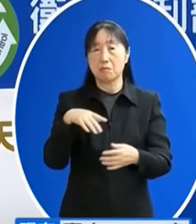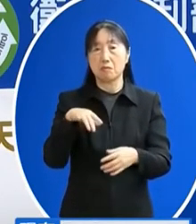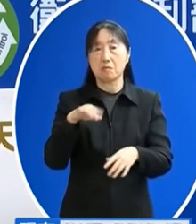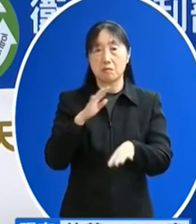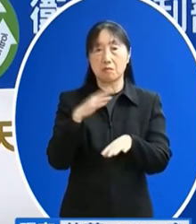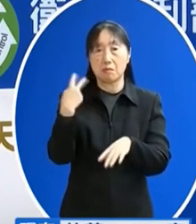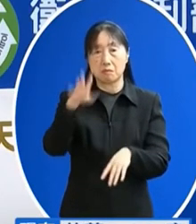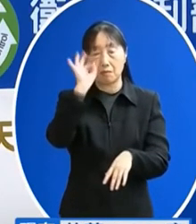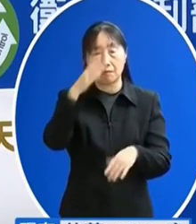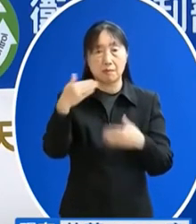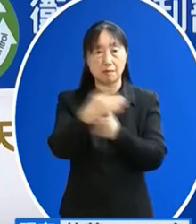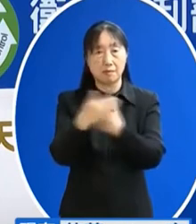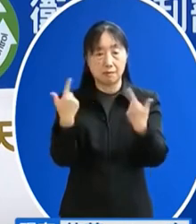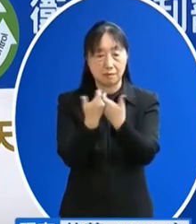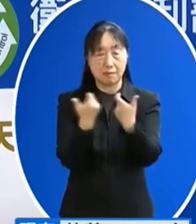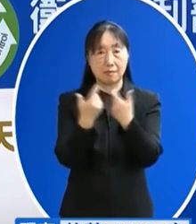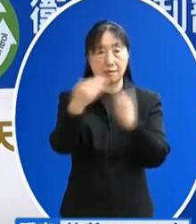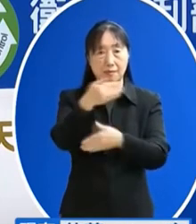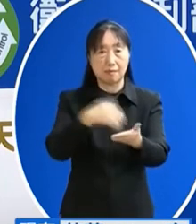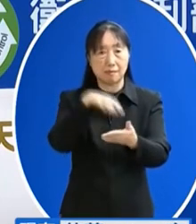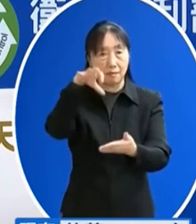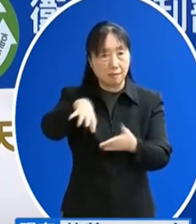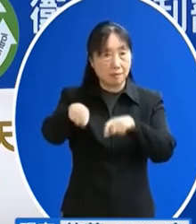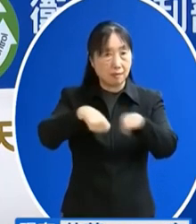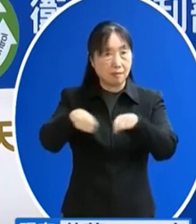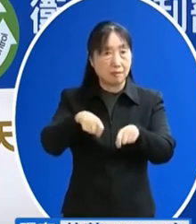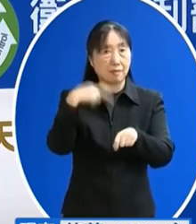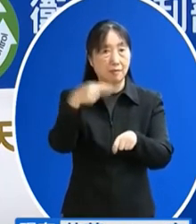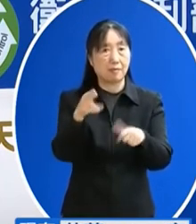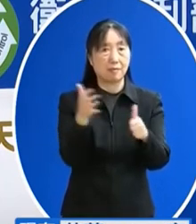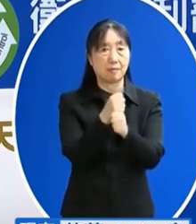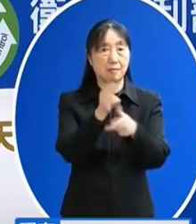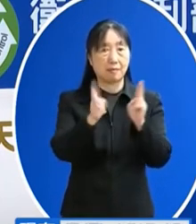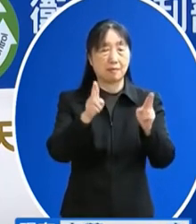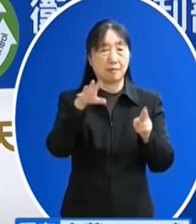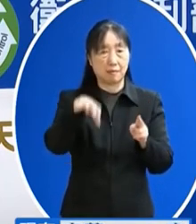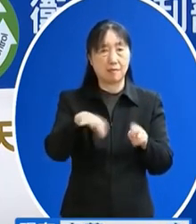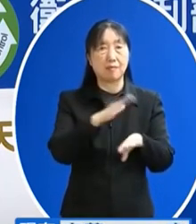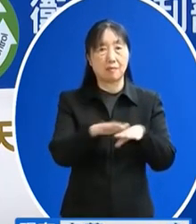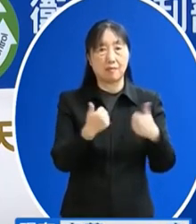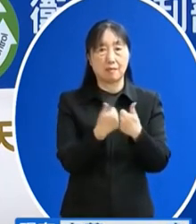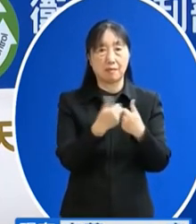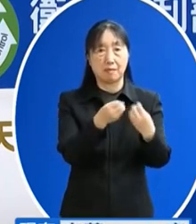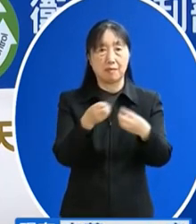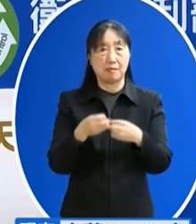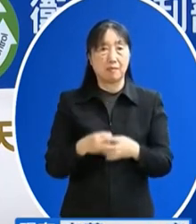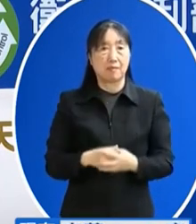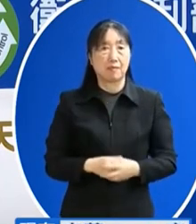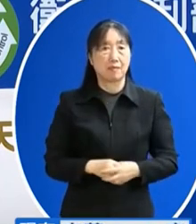相关的规划，那今天下午的指挥中心的会议会来做讨论。